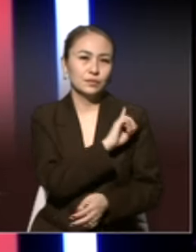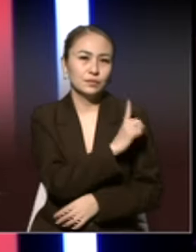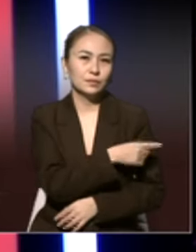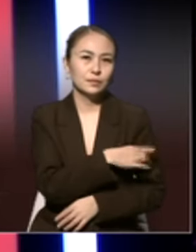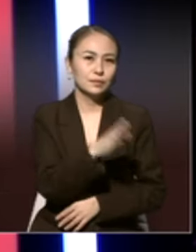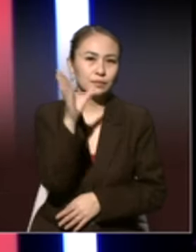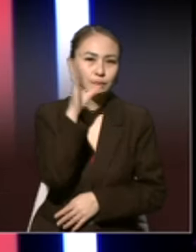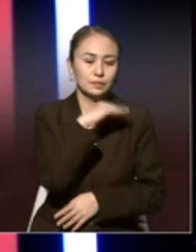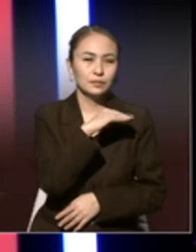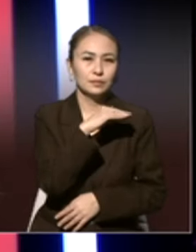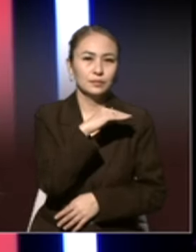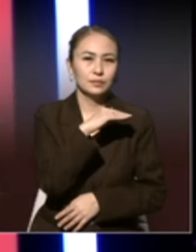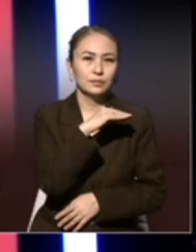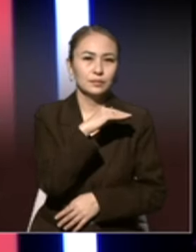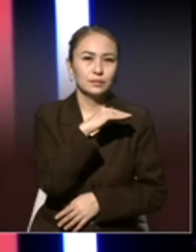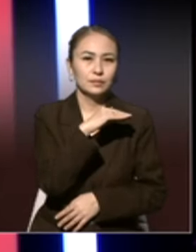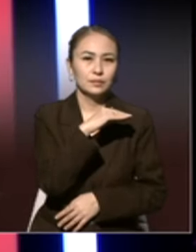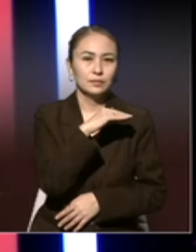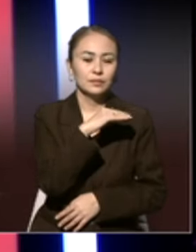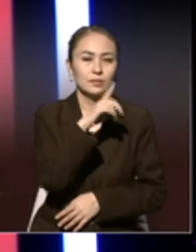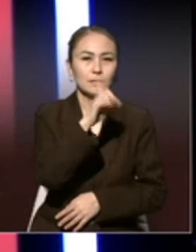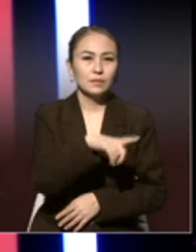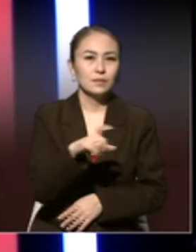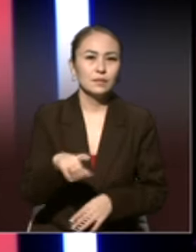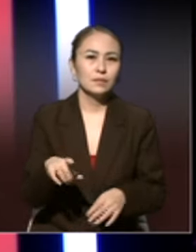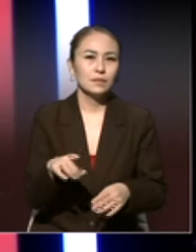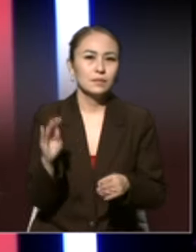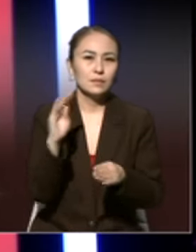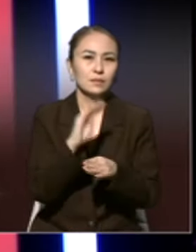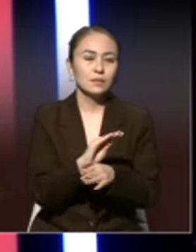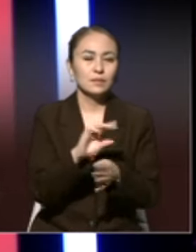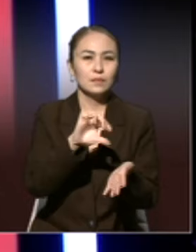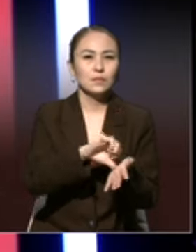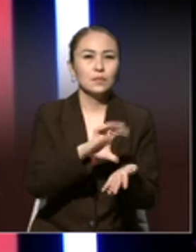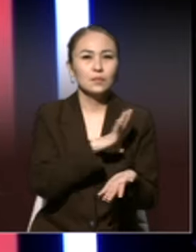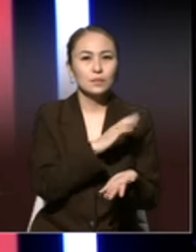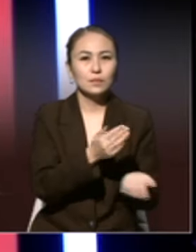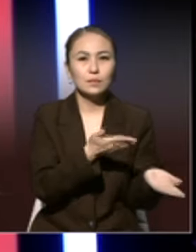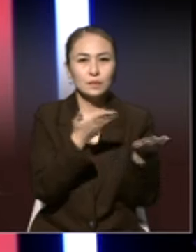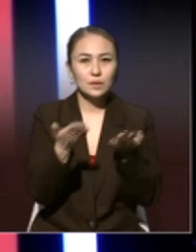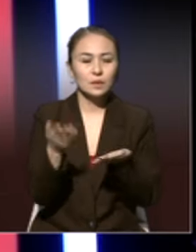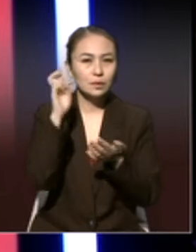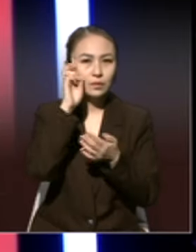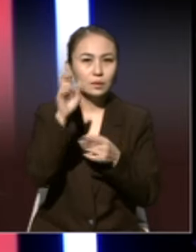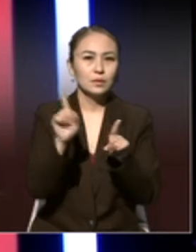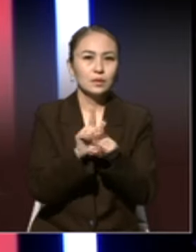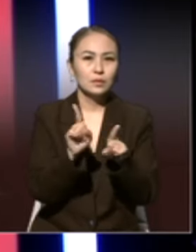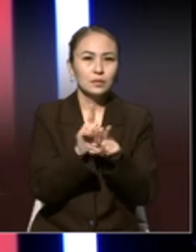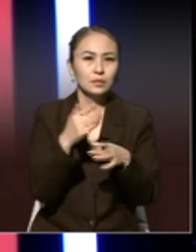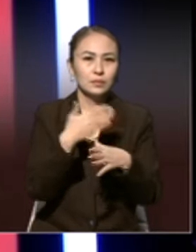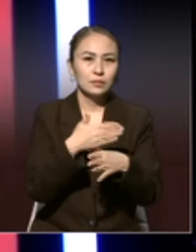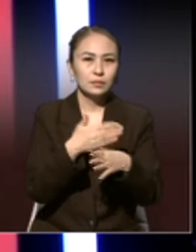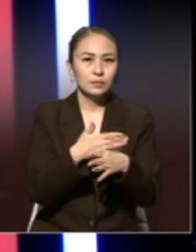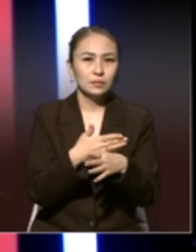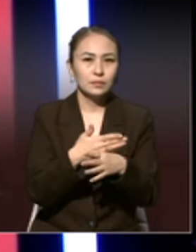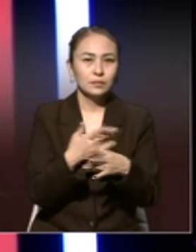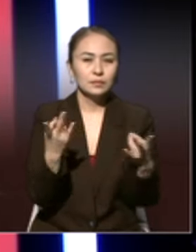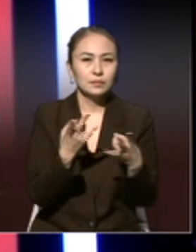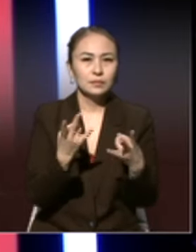күшіміз жетіп жатыр ма? Жалпы ерікті азаматтар тағы да жұмылдырылу керек шығар, мүмкін көрші елдерден көмек керек